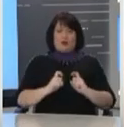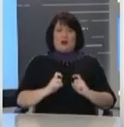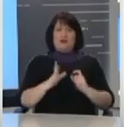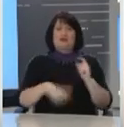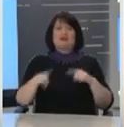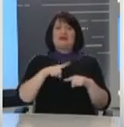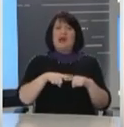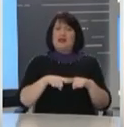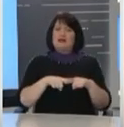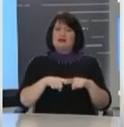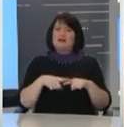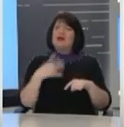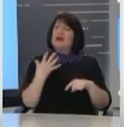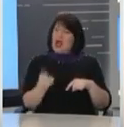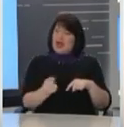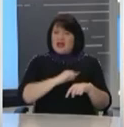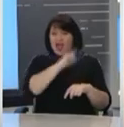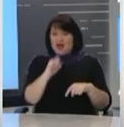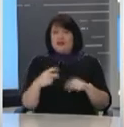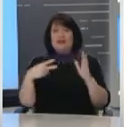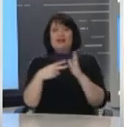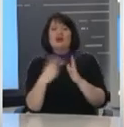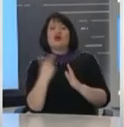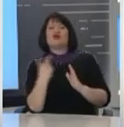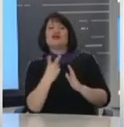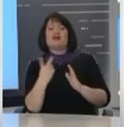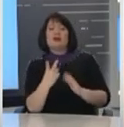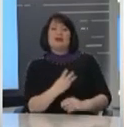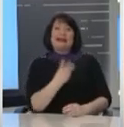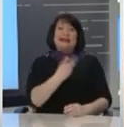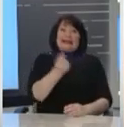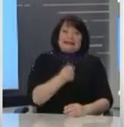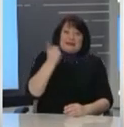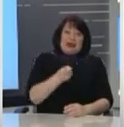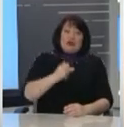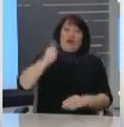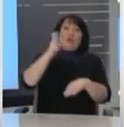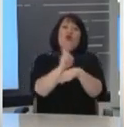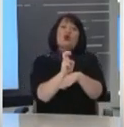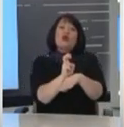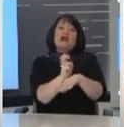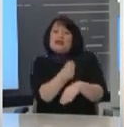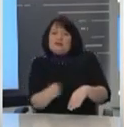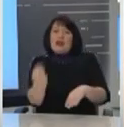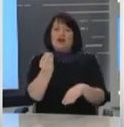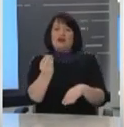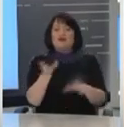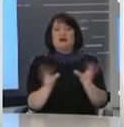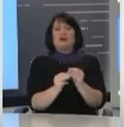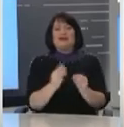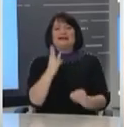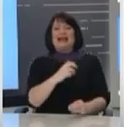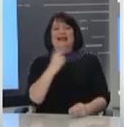χώρας να έχει ως το 2022 3,5% πρωτογενές πλεόνασμα. Συνολικό ποσό